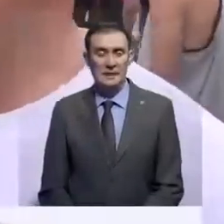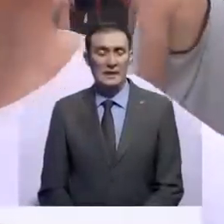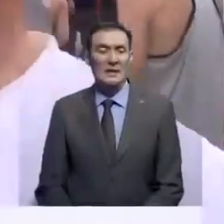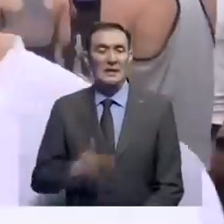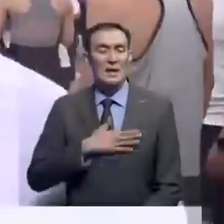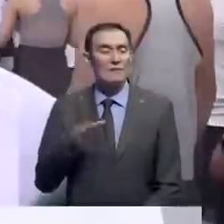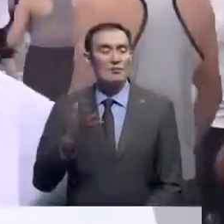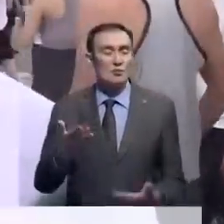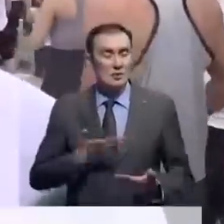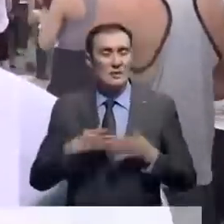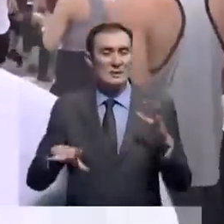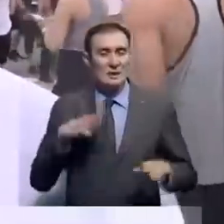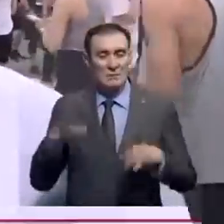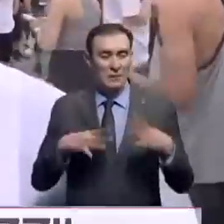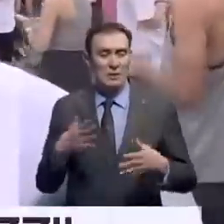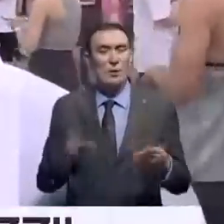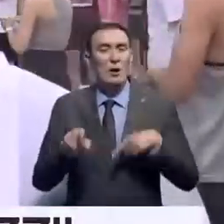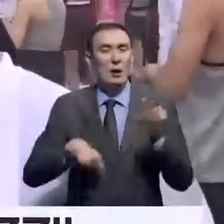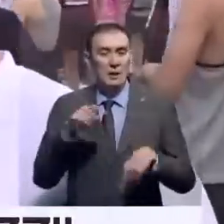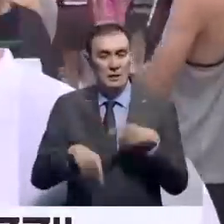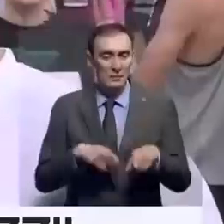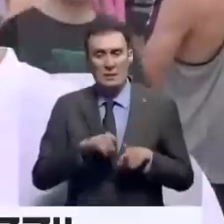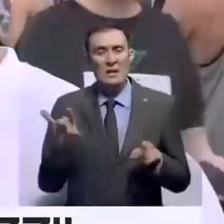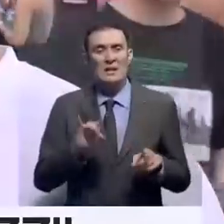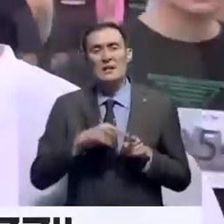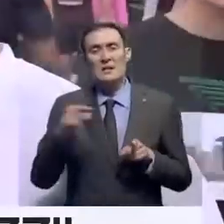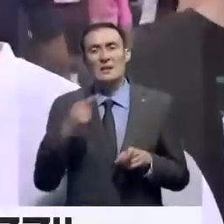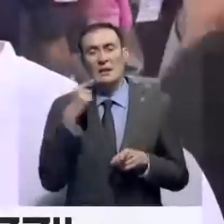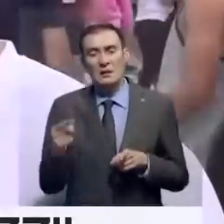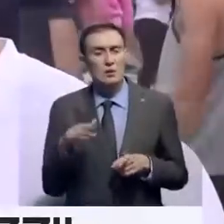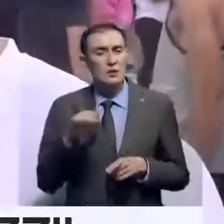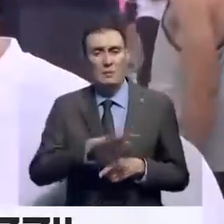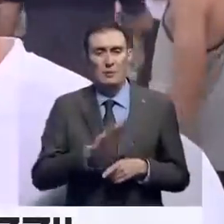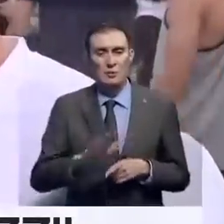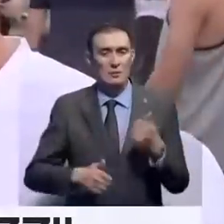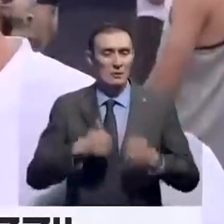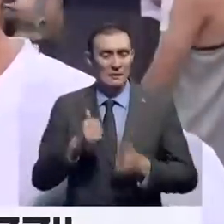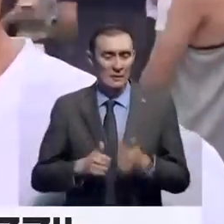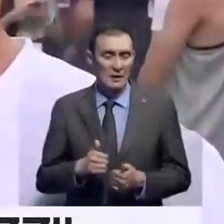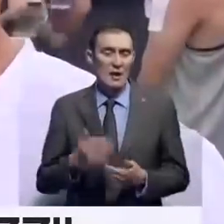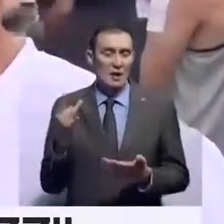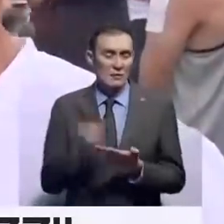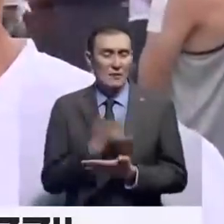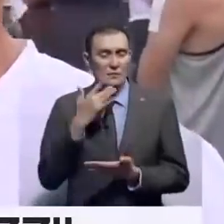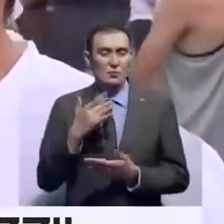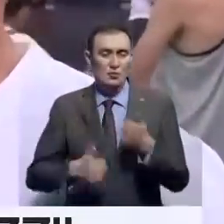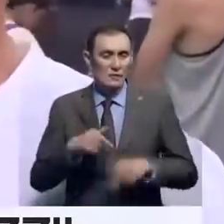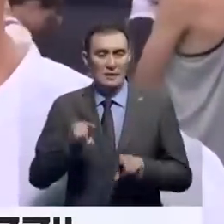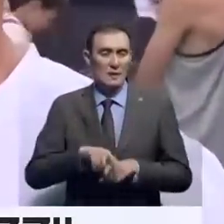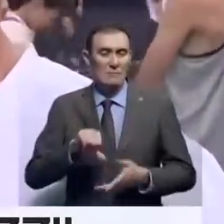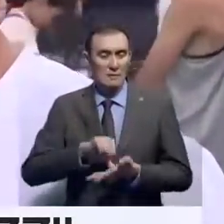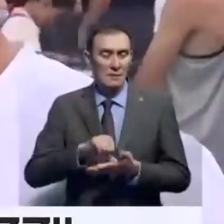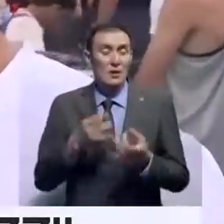всю жизнь занимаюсь легкой атлетикой в основном Бегаю на длинные дистанции не пропуская ни одно соревнований каждый раз участвую В подобных